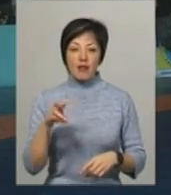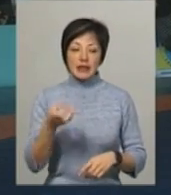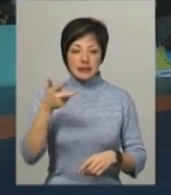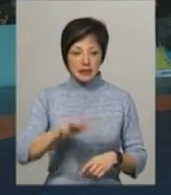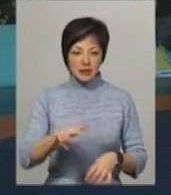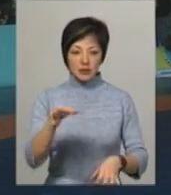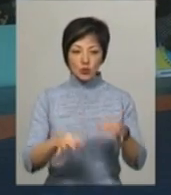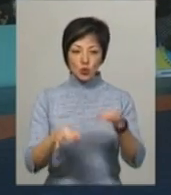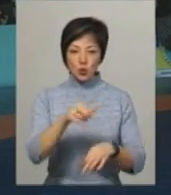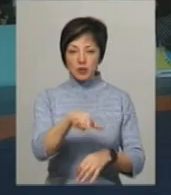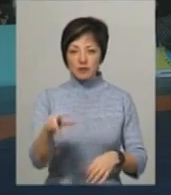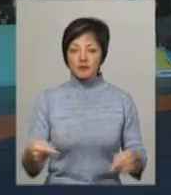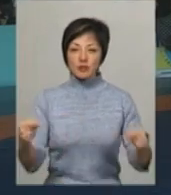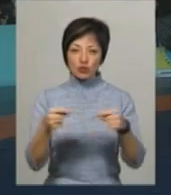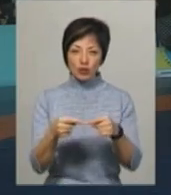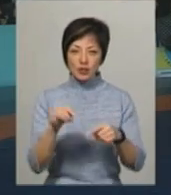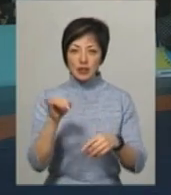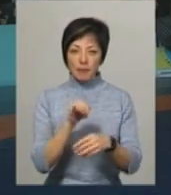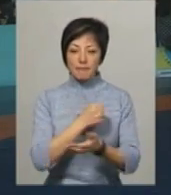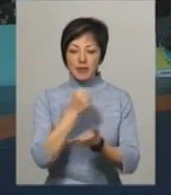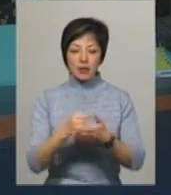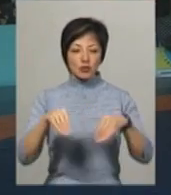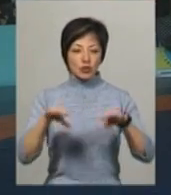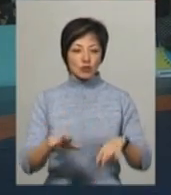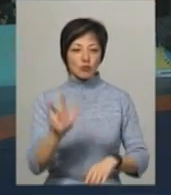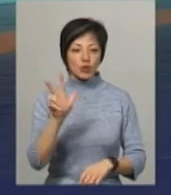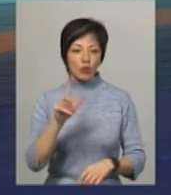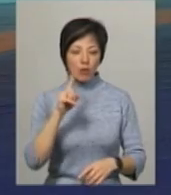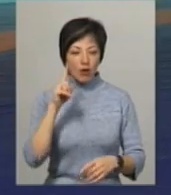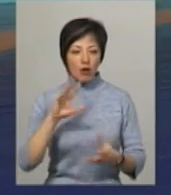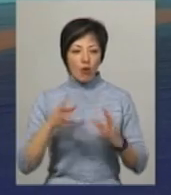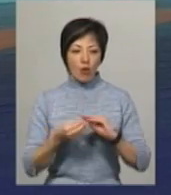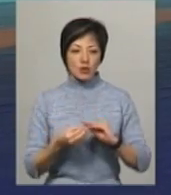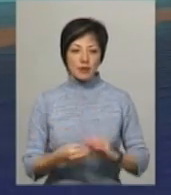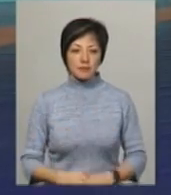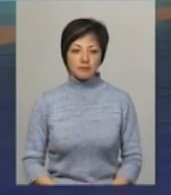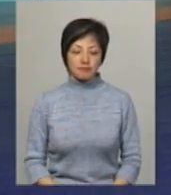судді визначають і приймається рішення по 3 голосам.